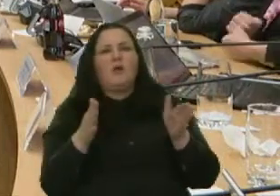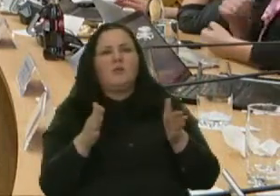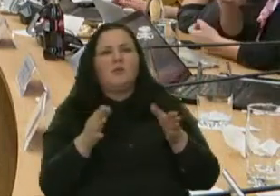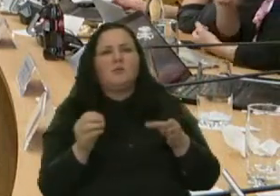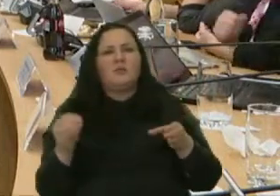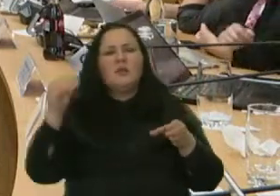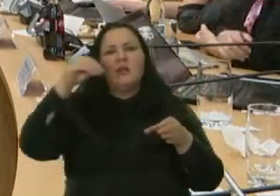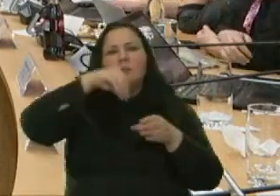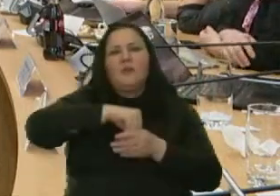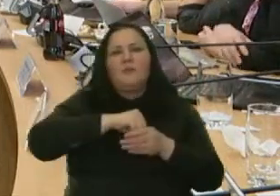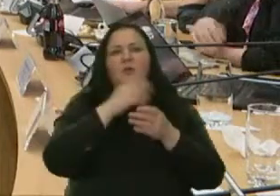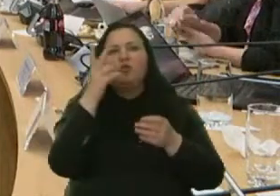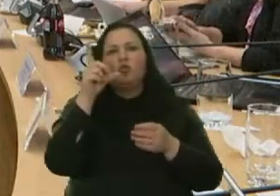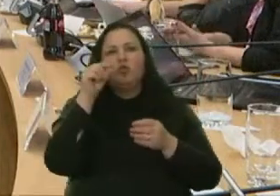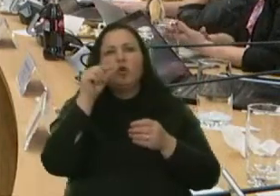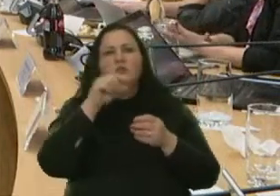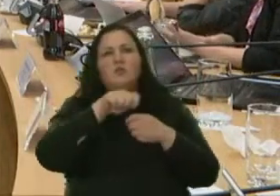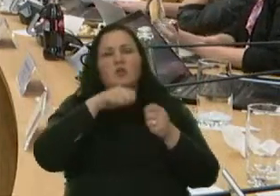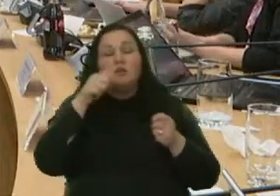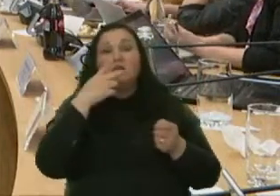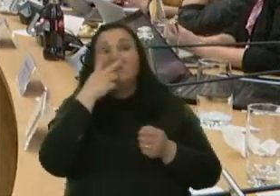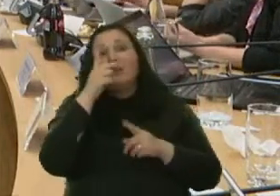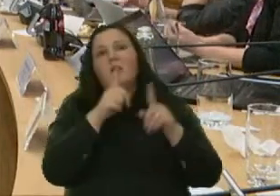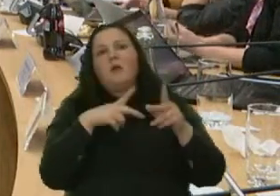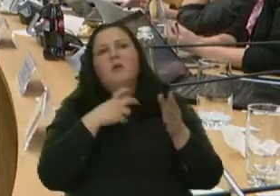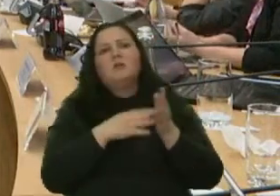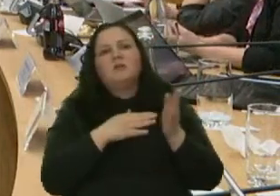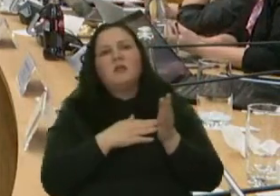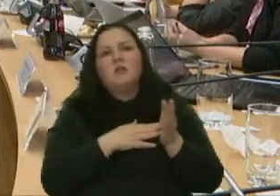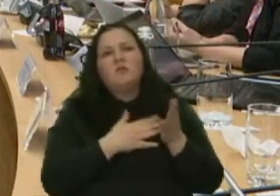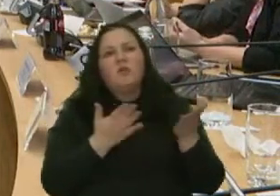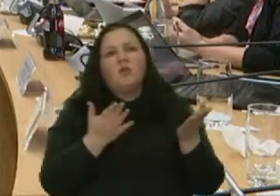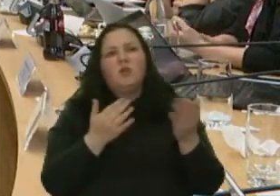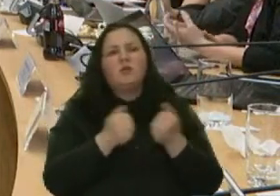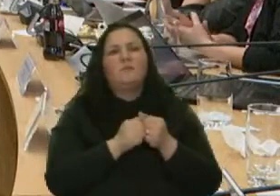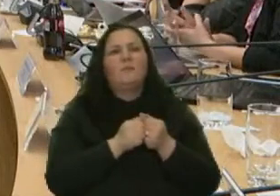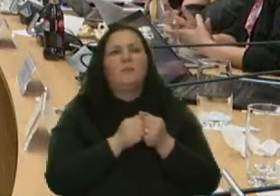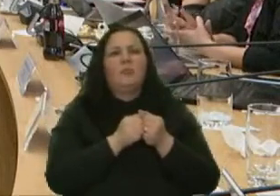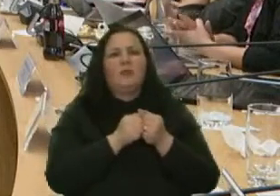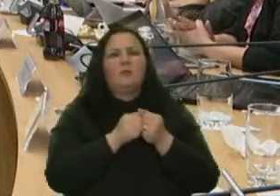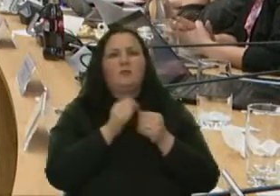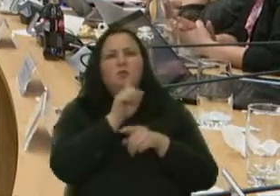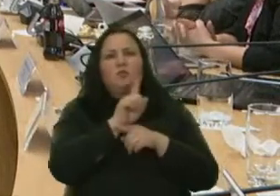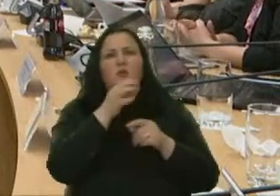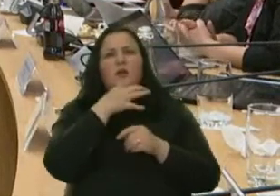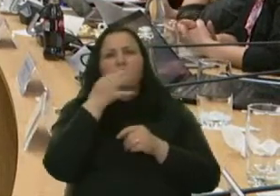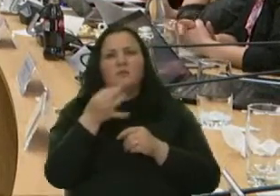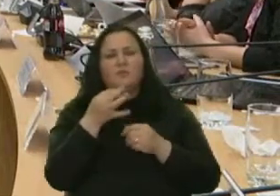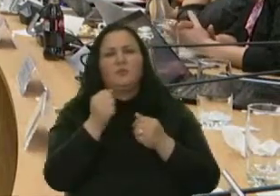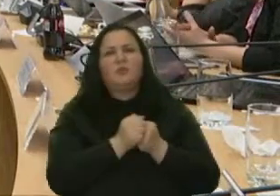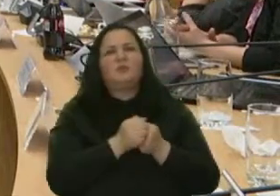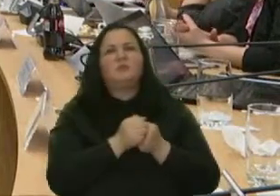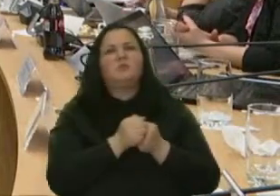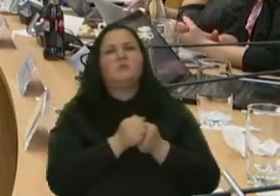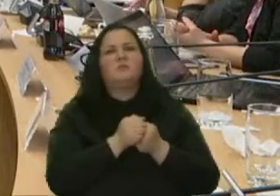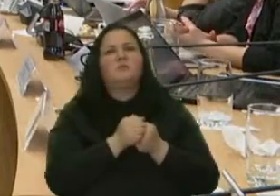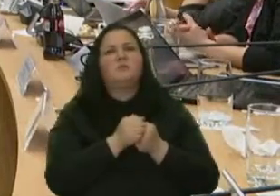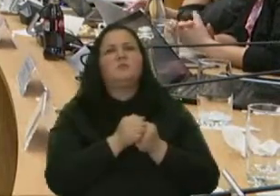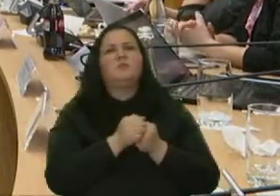cele 20 de noduri după care să ți dai seama dacă mai este nevoie de un asemenea No de de legătură pe care î Menționați